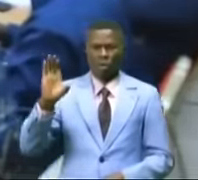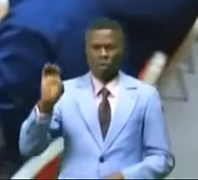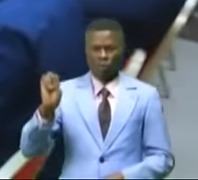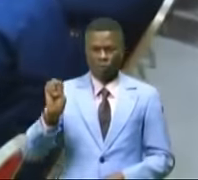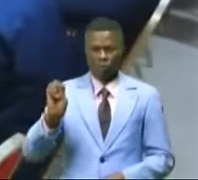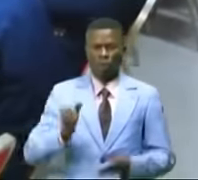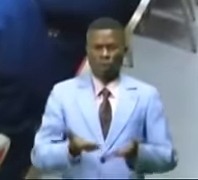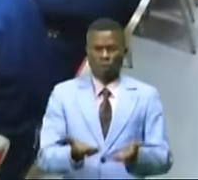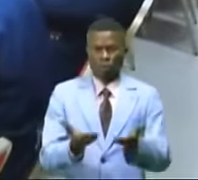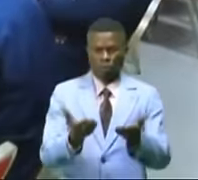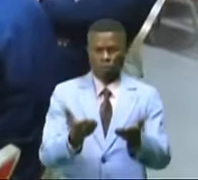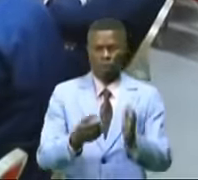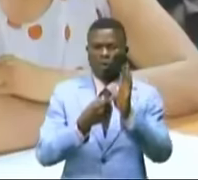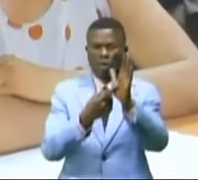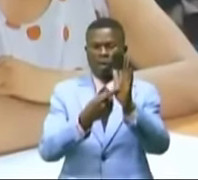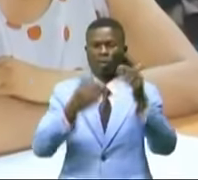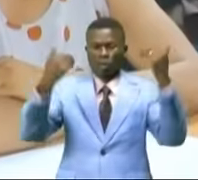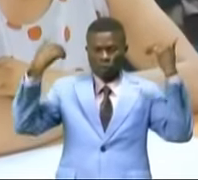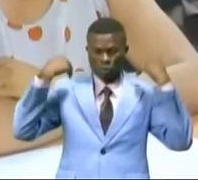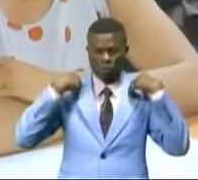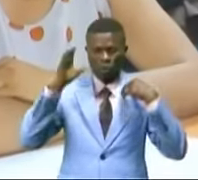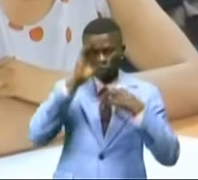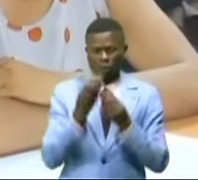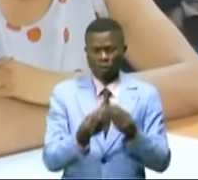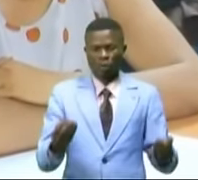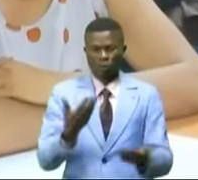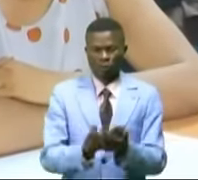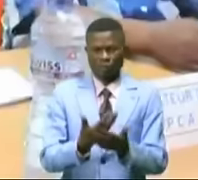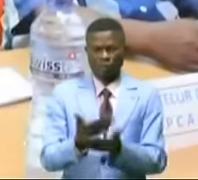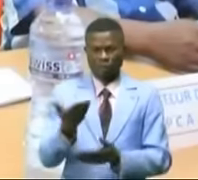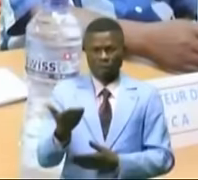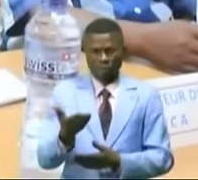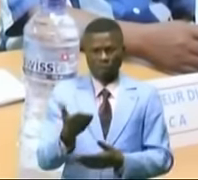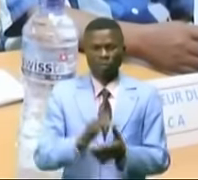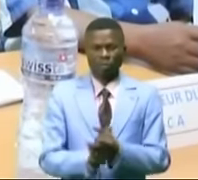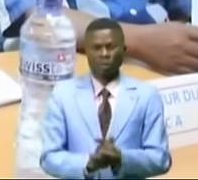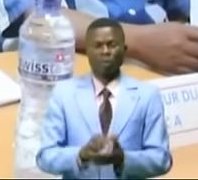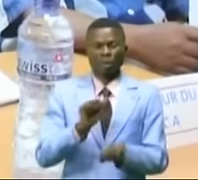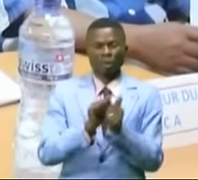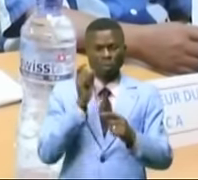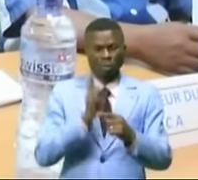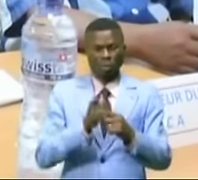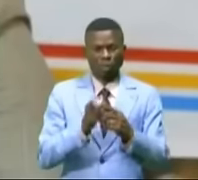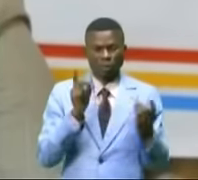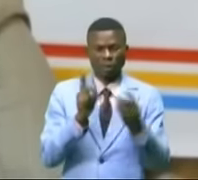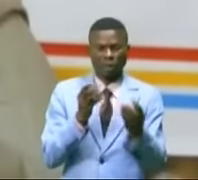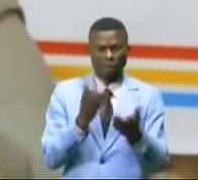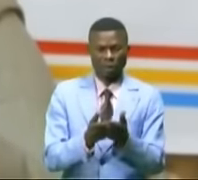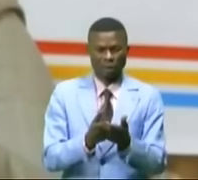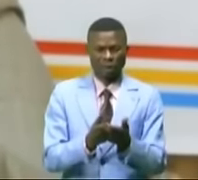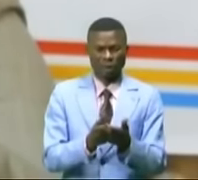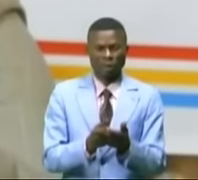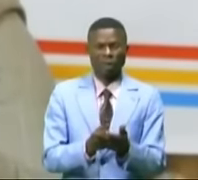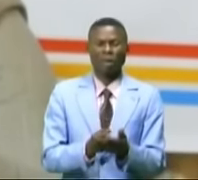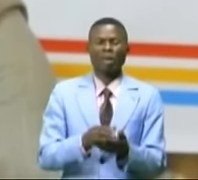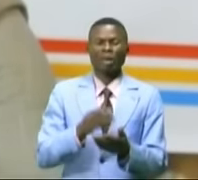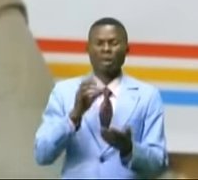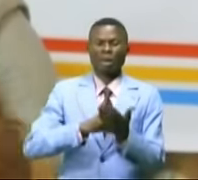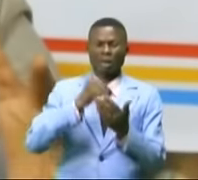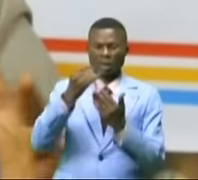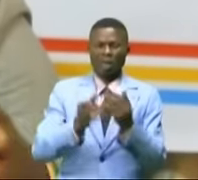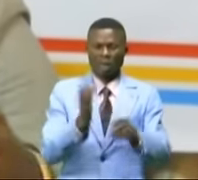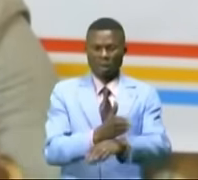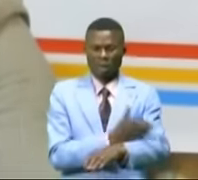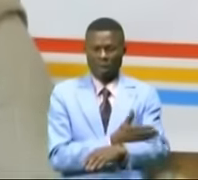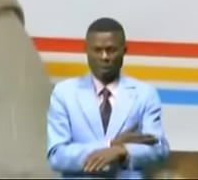auprès de l'employeur pour des réponses et solutions idoines. En dépit de quelques difficultés évidentes, les réalisations et progrès